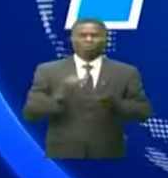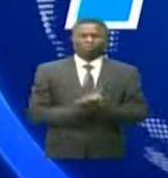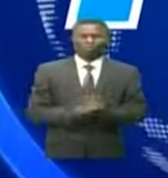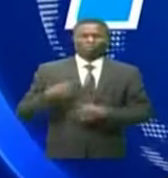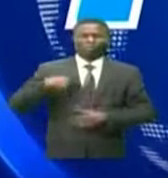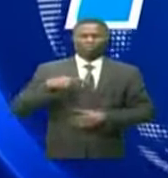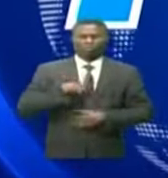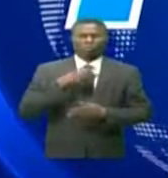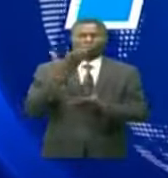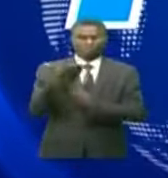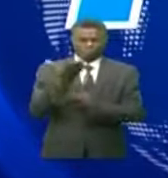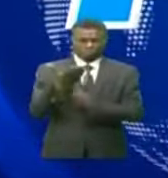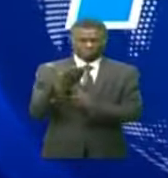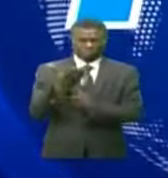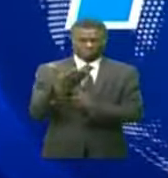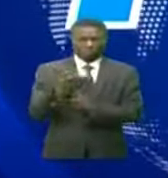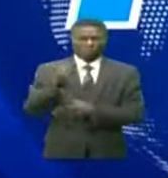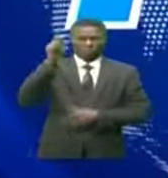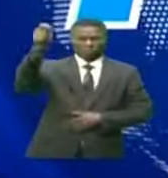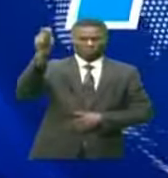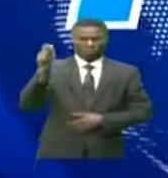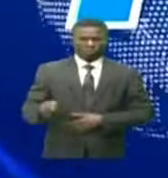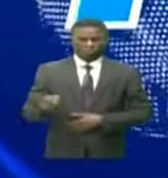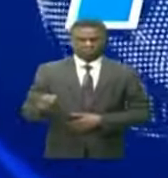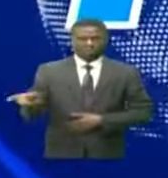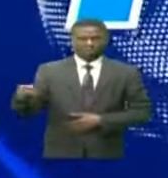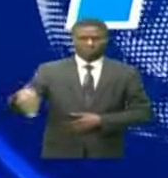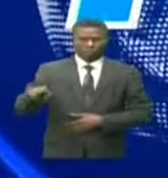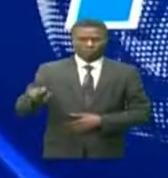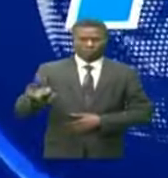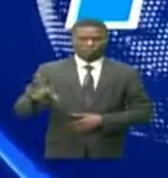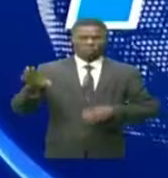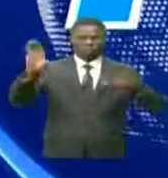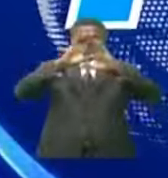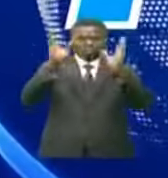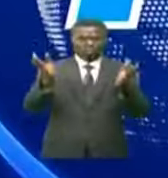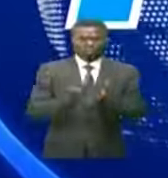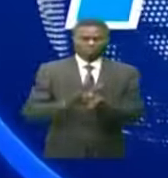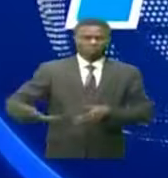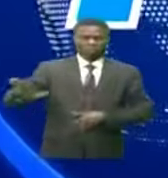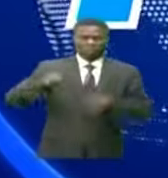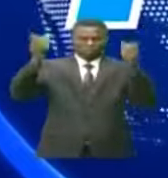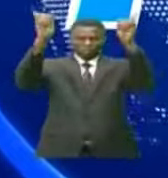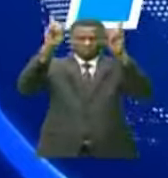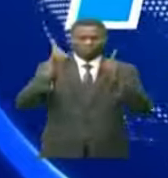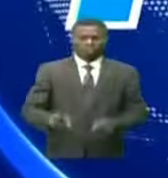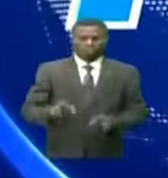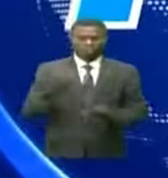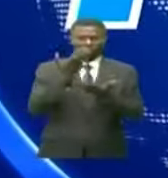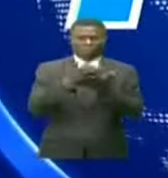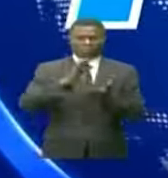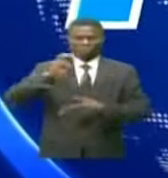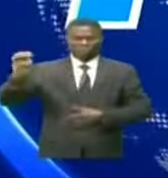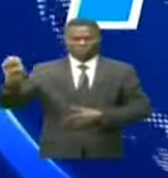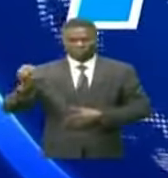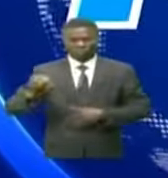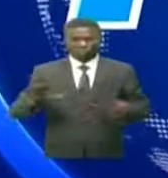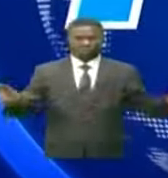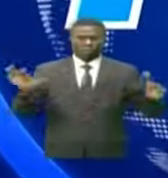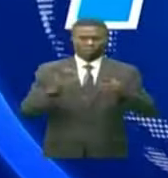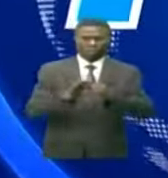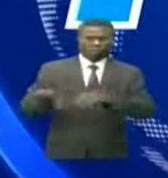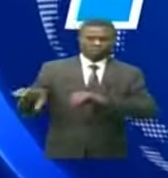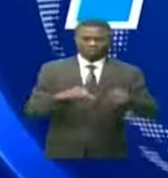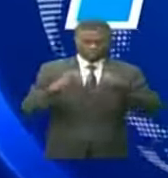en appelons donc à la force régionale de la communauté des États d'Afrique de l'Est, aux mécanismes conjoints